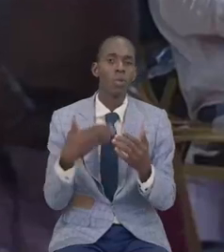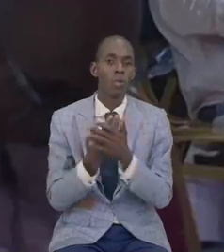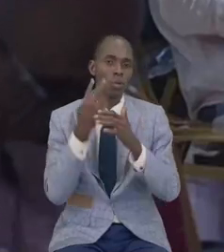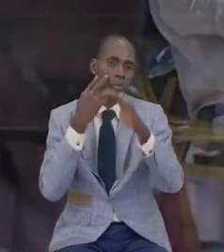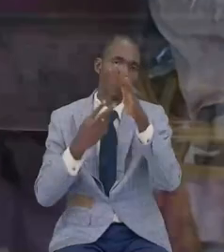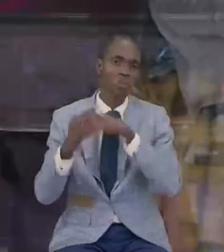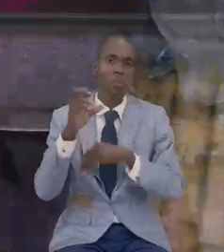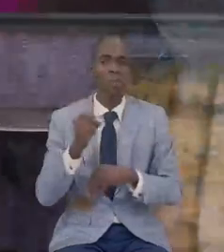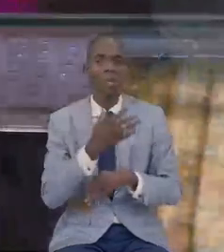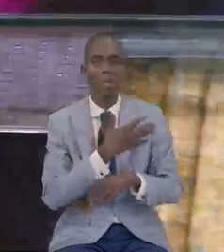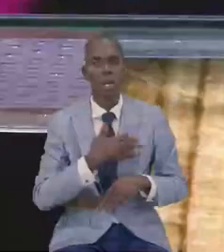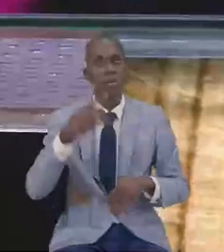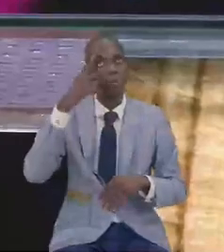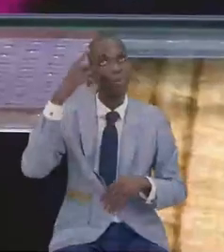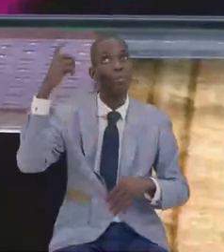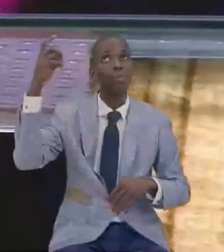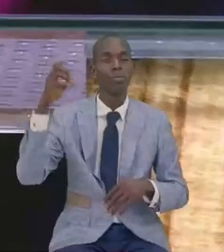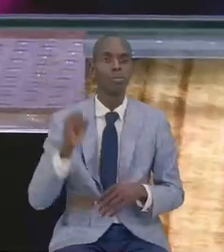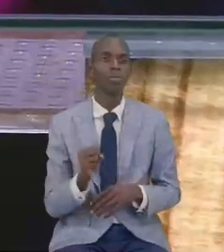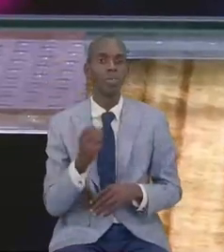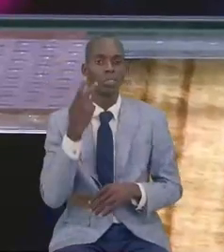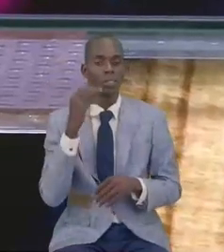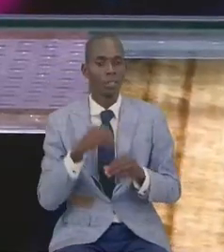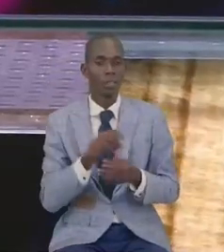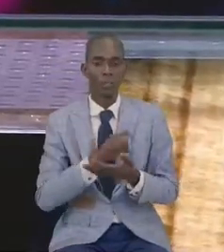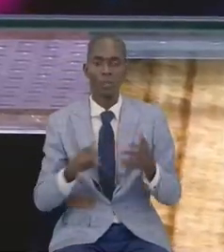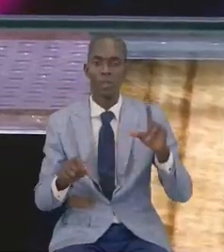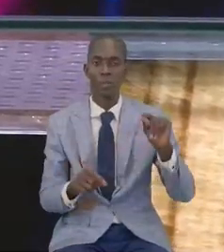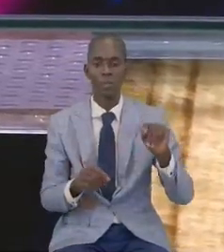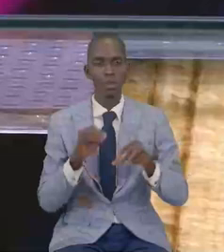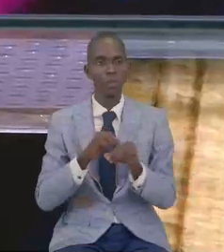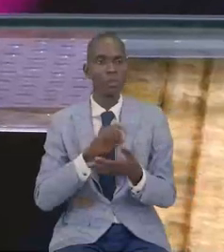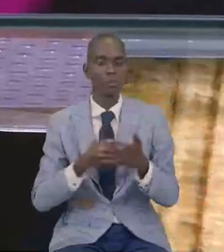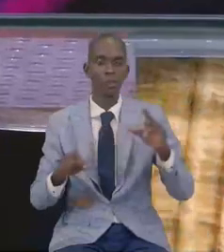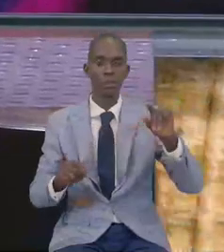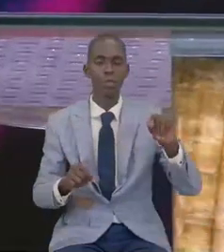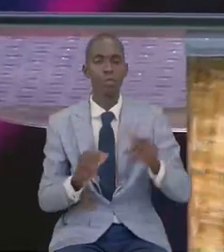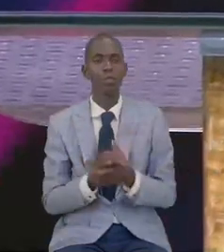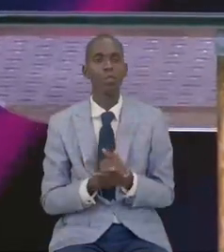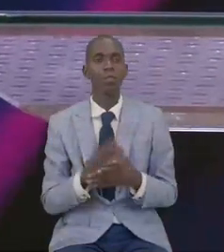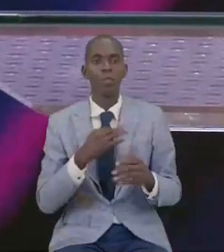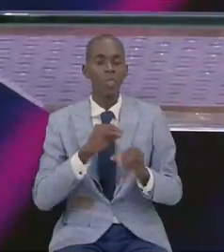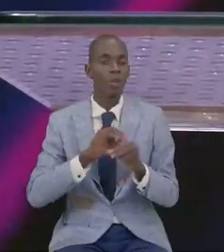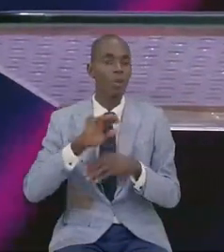tous les songes. Les visions et les songes. Verset 20 nous dit,